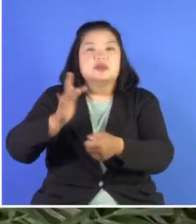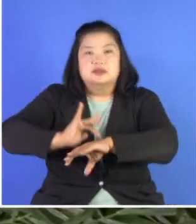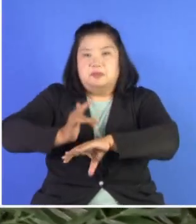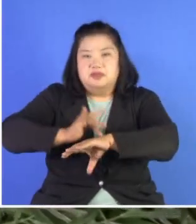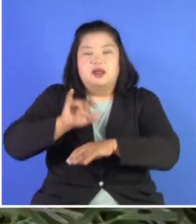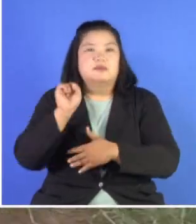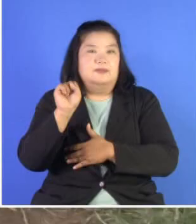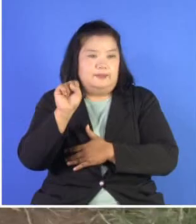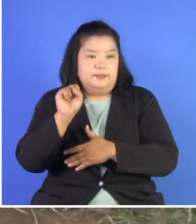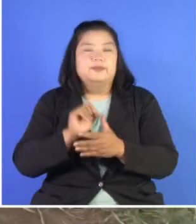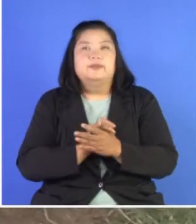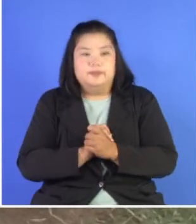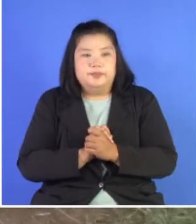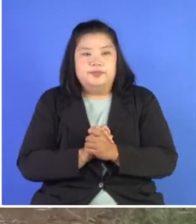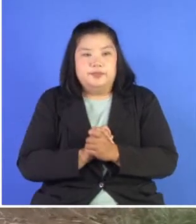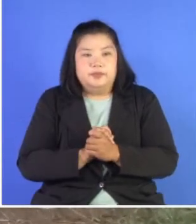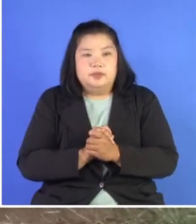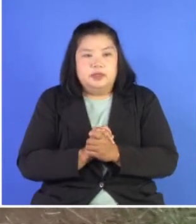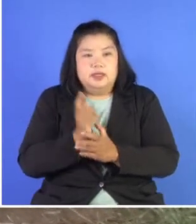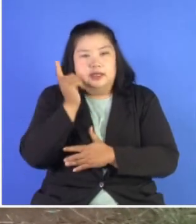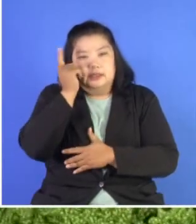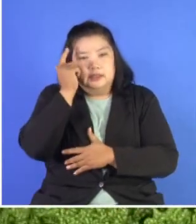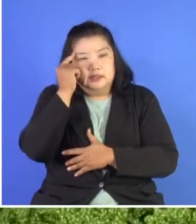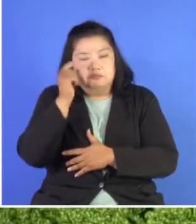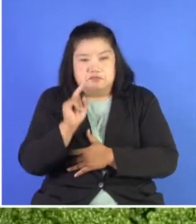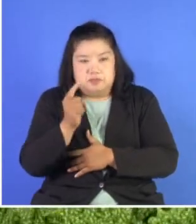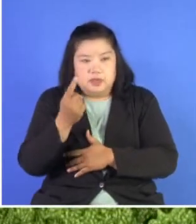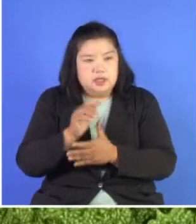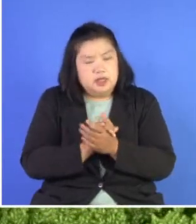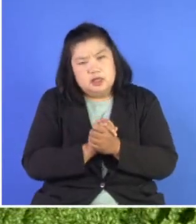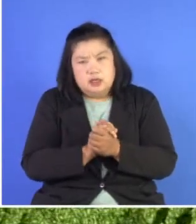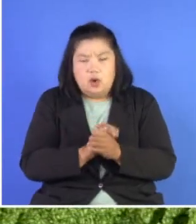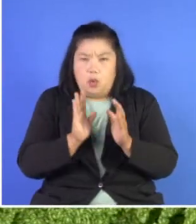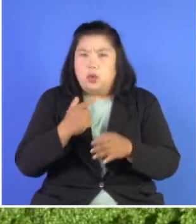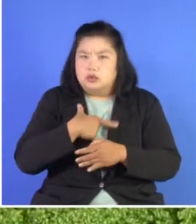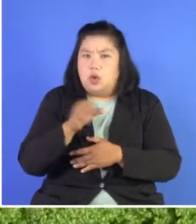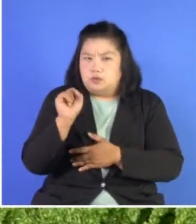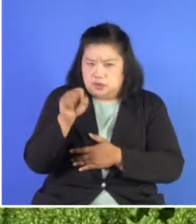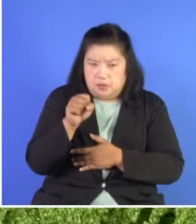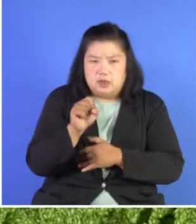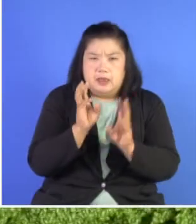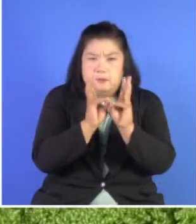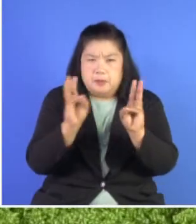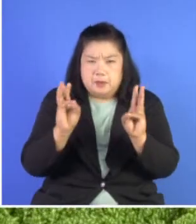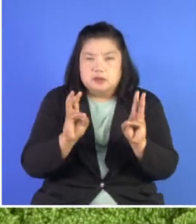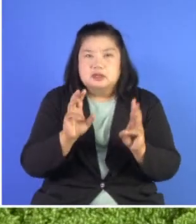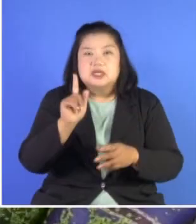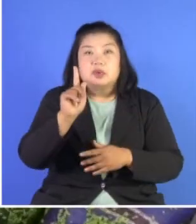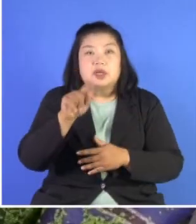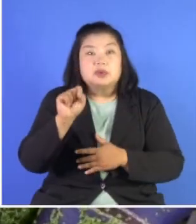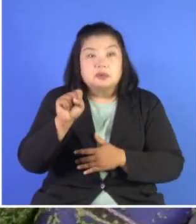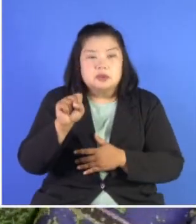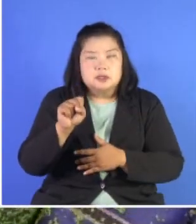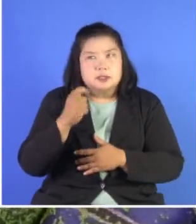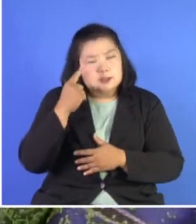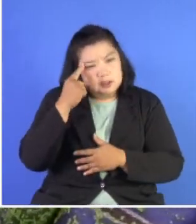ทีนี้ก็เลยทำให้เกิดไอเดียขึ้นมาเอ๊ะไอ้ไข่ผำให้คนชอบกินนะจริงๆแล้วไข่ผำก็มีชื่อ